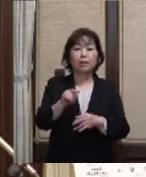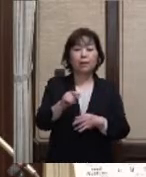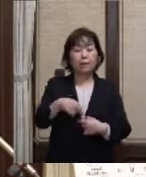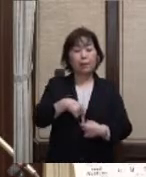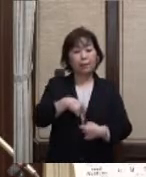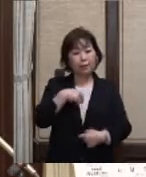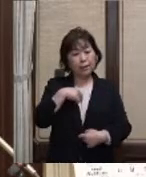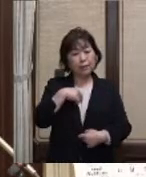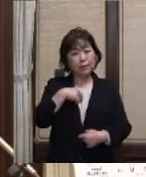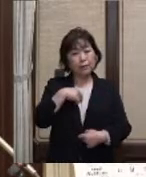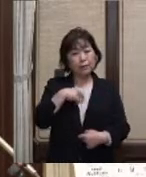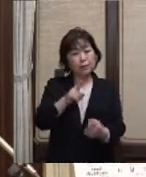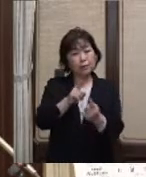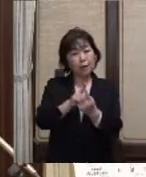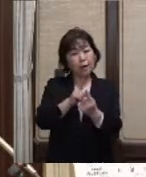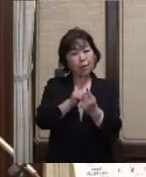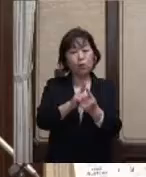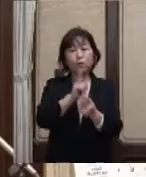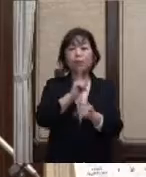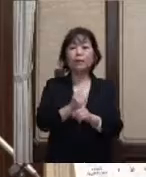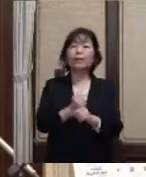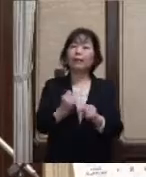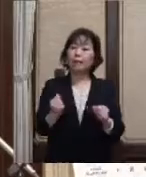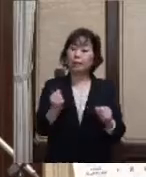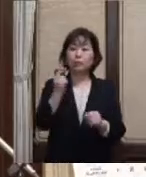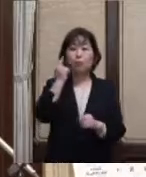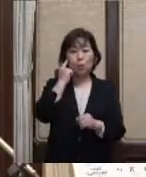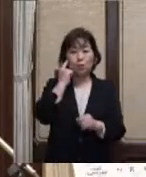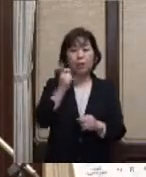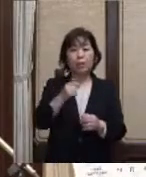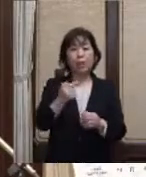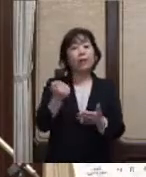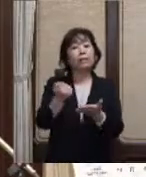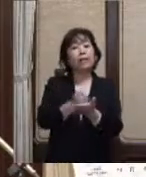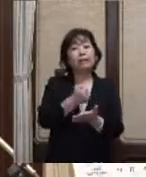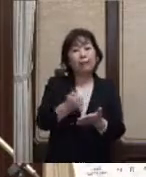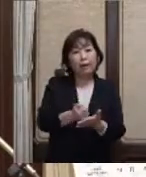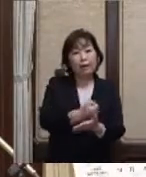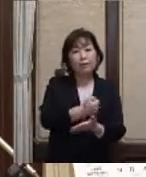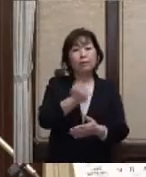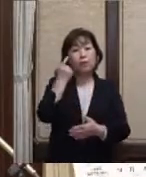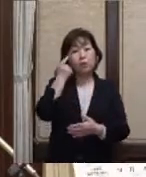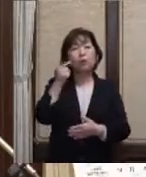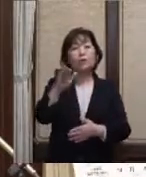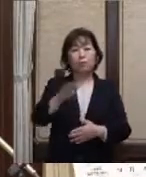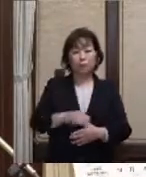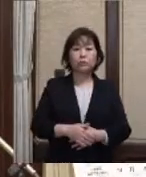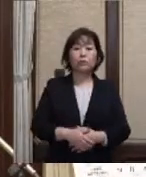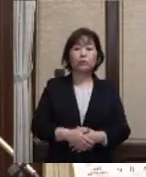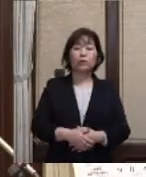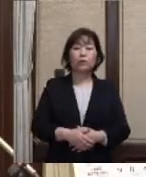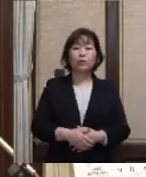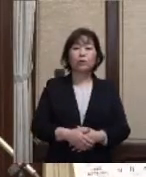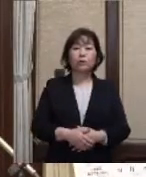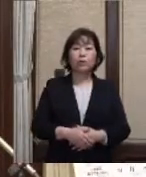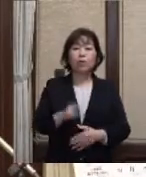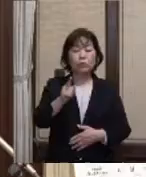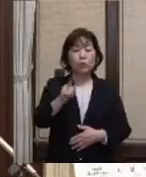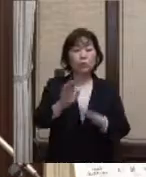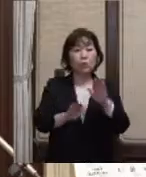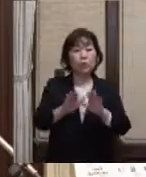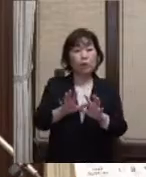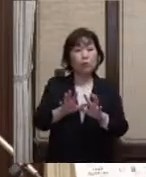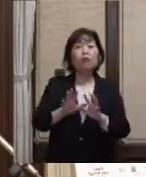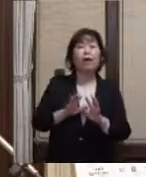正しい対応とは言えないと思いますので、大変残念に思っております。こうしたことを受け